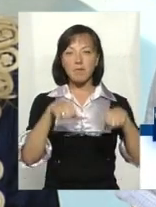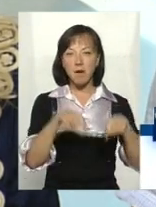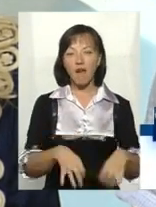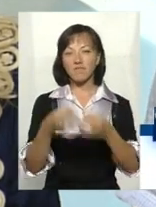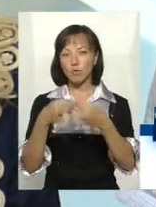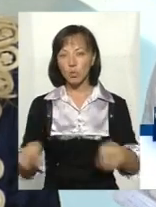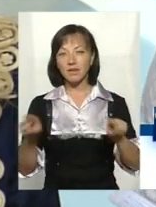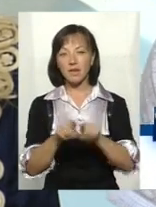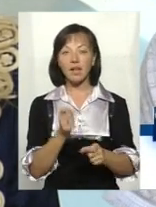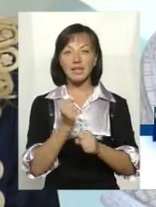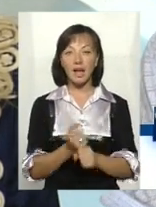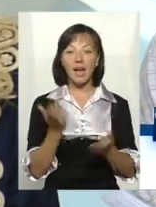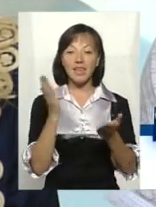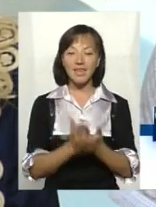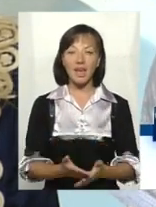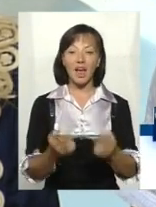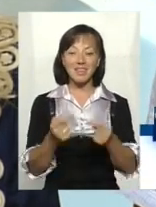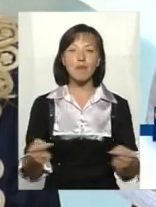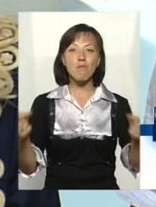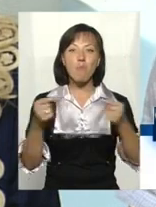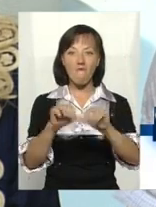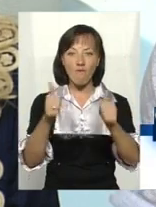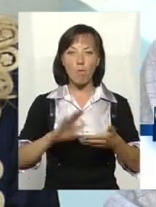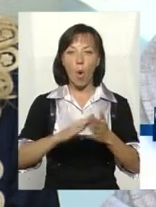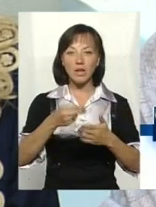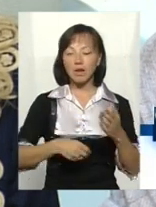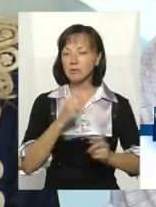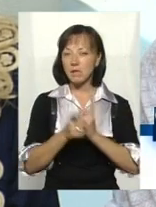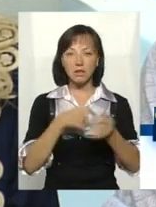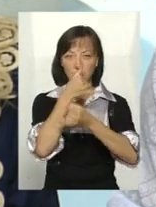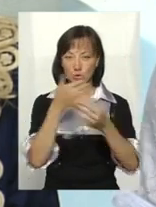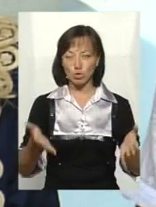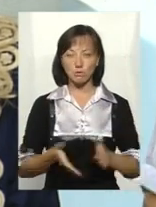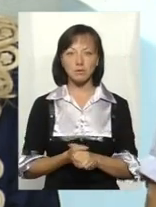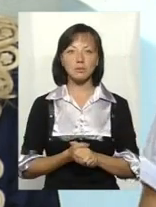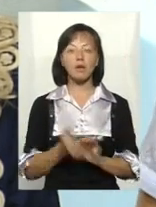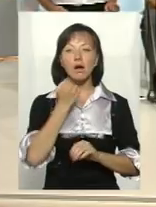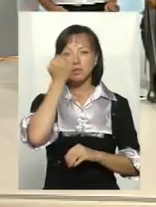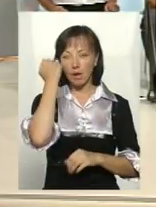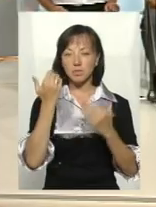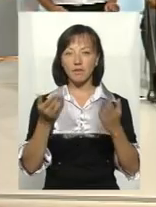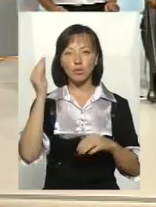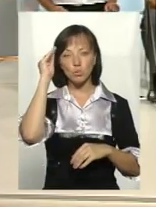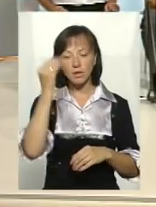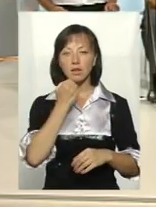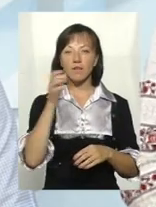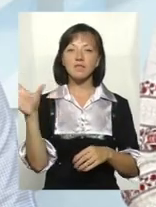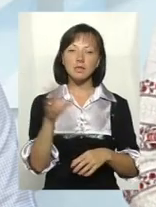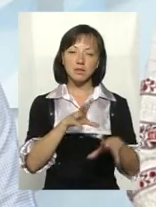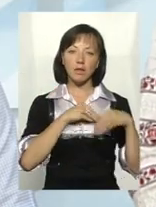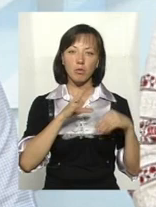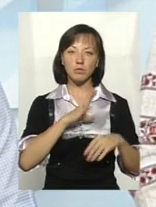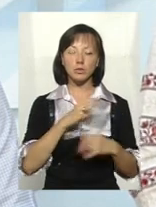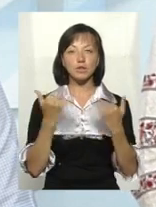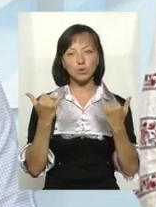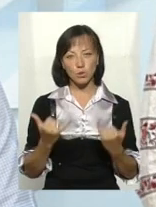будемо саме так діяти. Але є типова форма контракту, яку, на жаль, ми змінити не можемо. Дякую вам за ваші думки, дякую всім, хто був із нами.